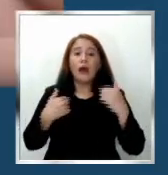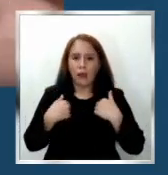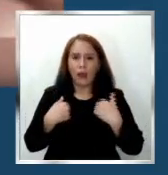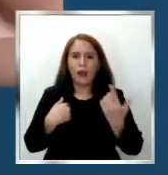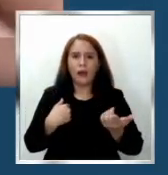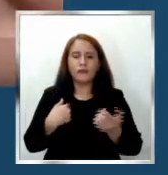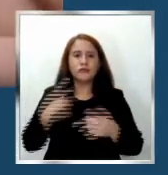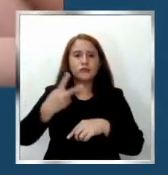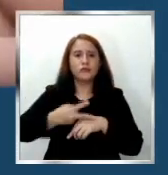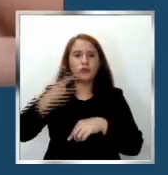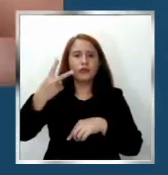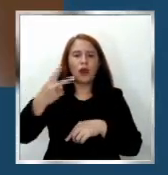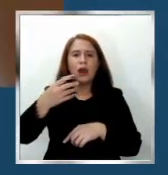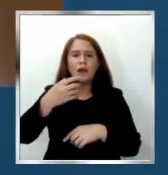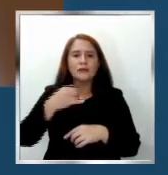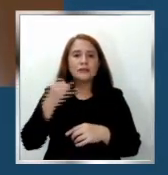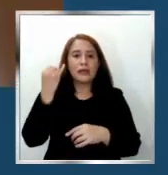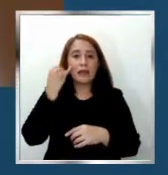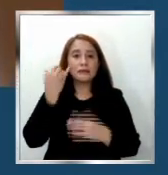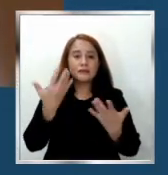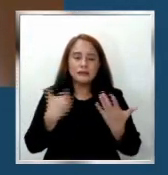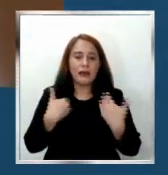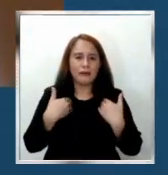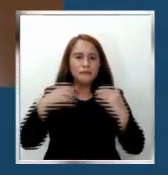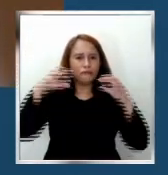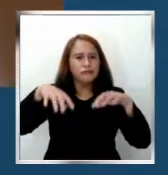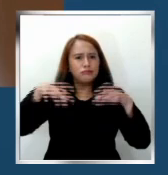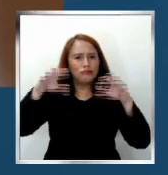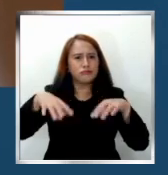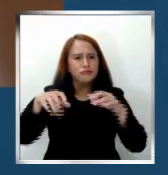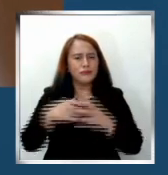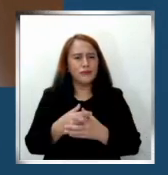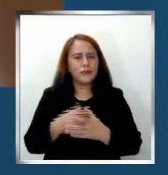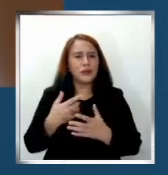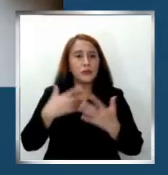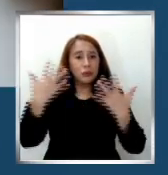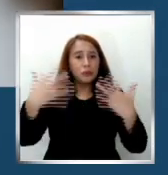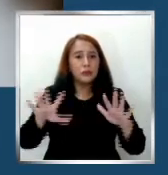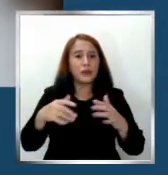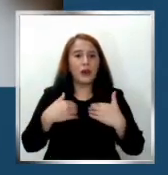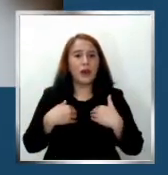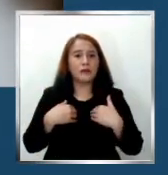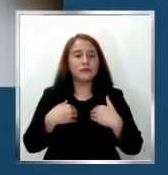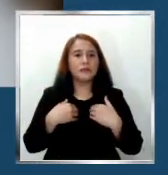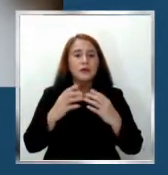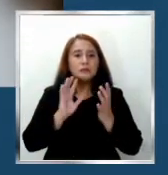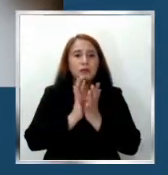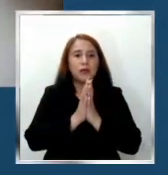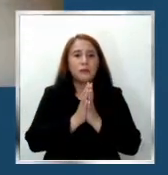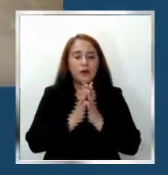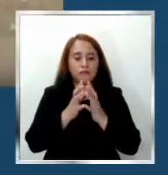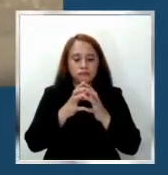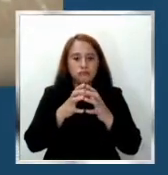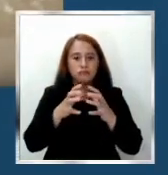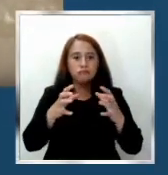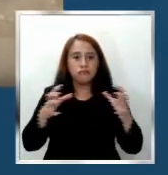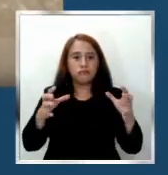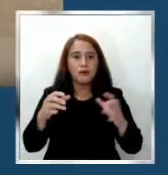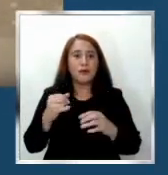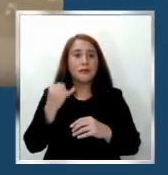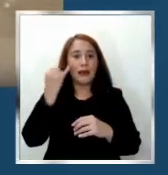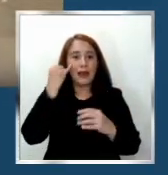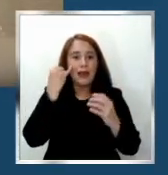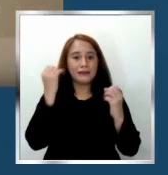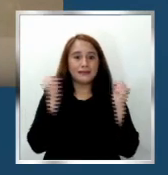pag-ulan ng hail o yelo. Matapos ang ulan, malalaking bloke ang nabuo ng maipon yung mga butil ng yelo. Nagkakaroon